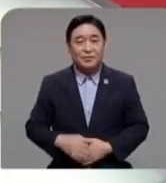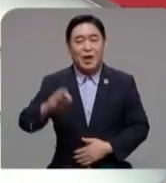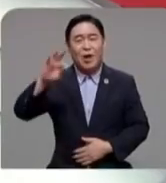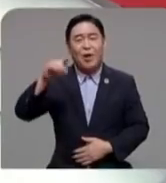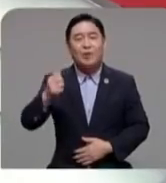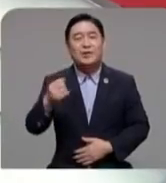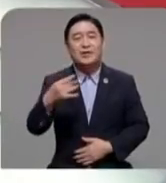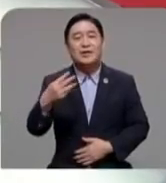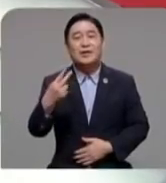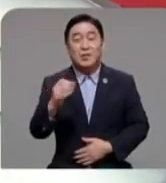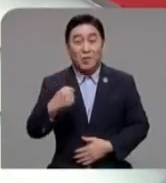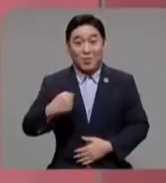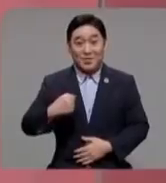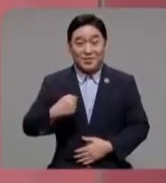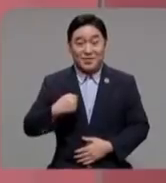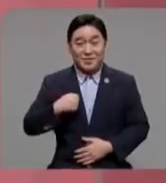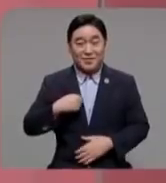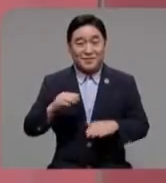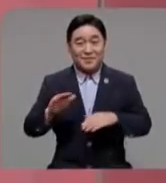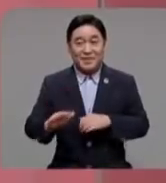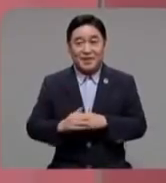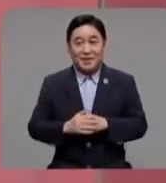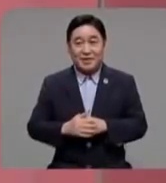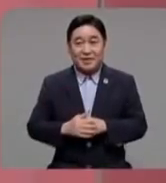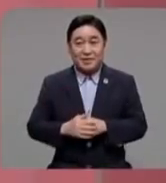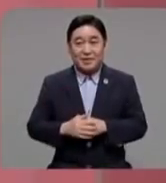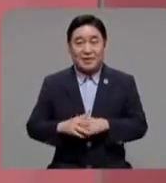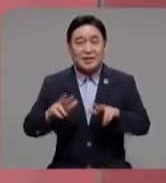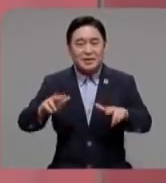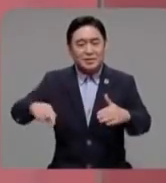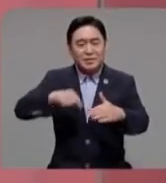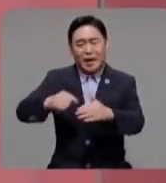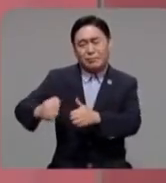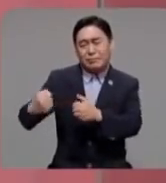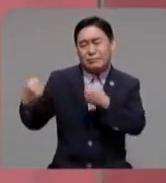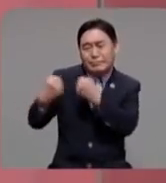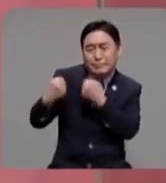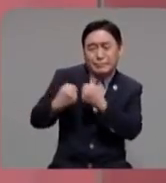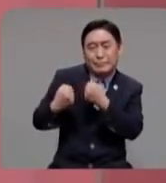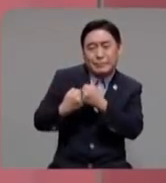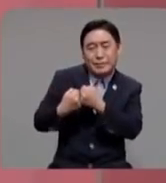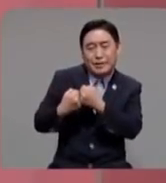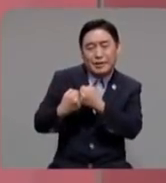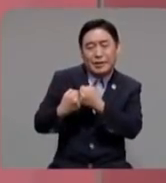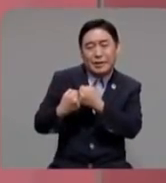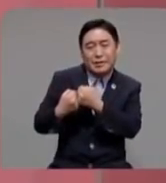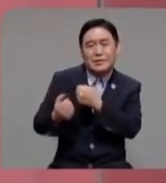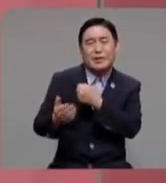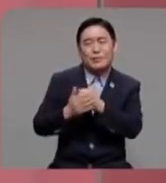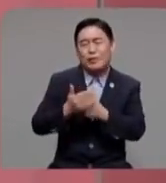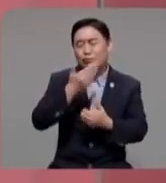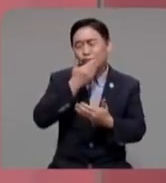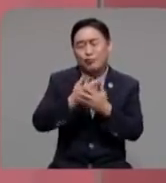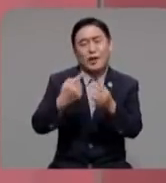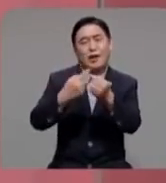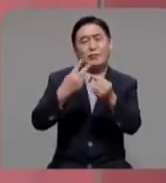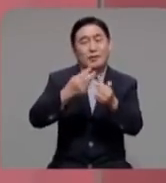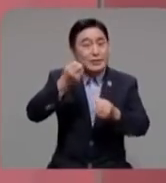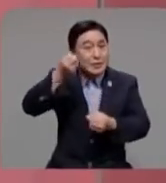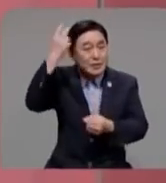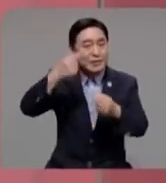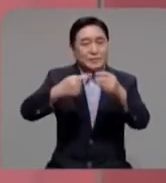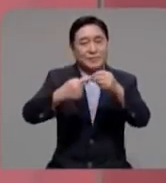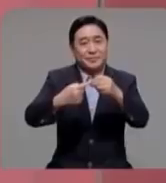원희룡입니다. 지금 내부 싸움 하느라고 중요한 두 가지를 잊고 있습니다. 첫